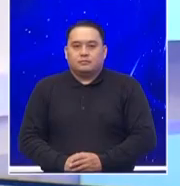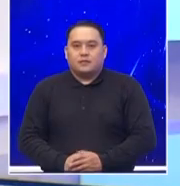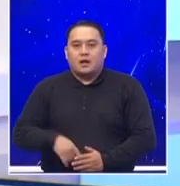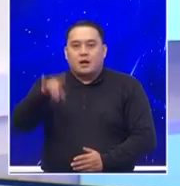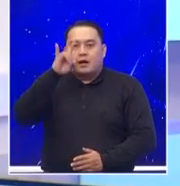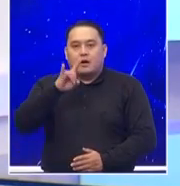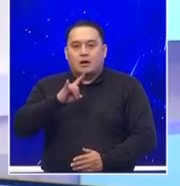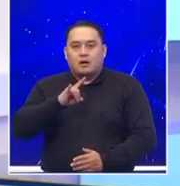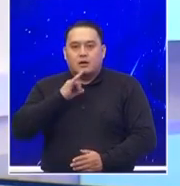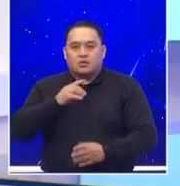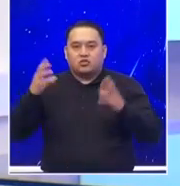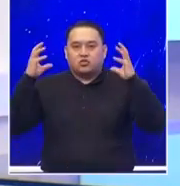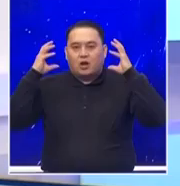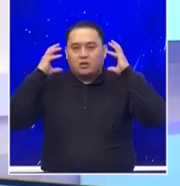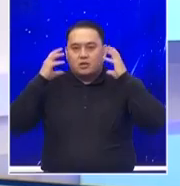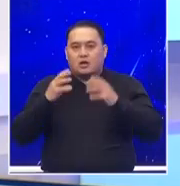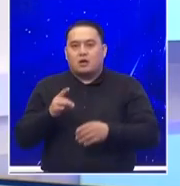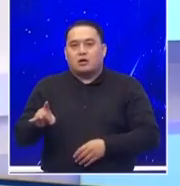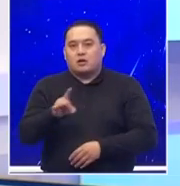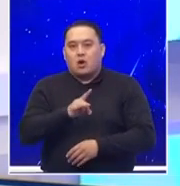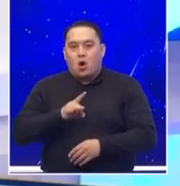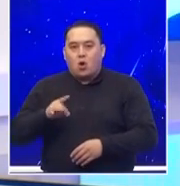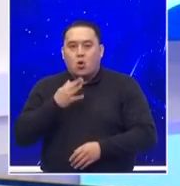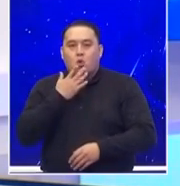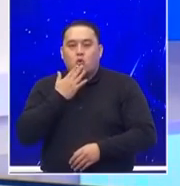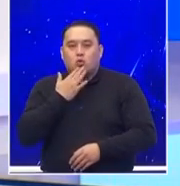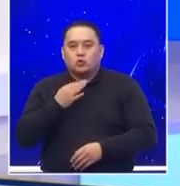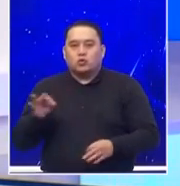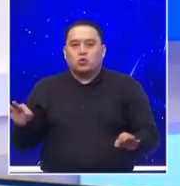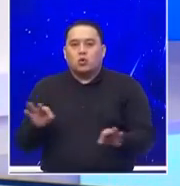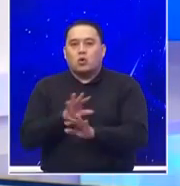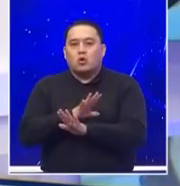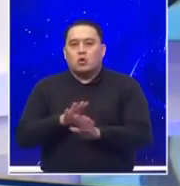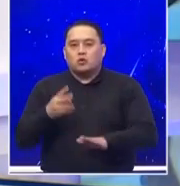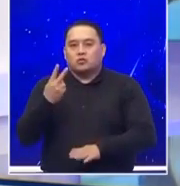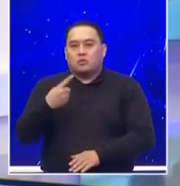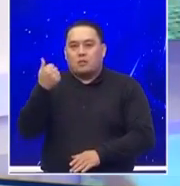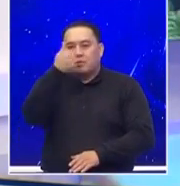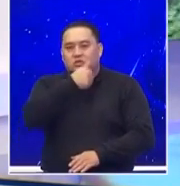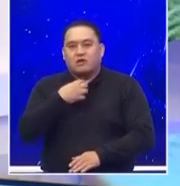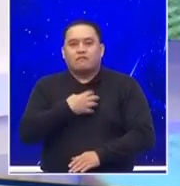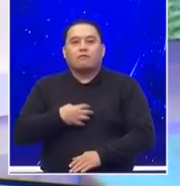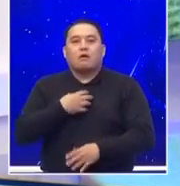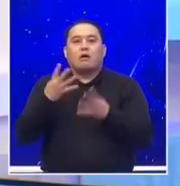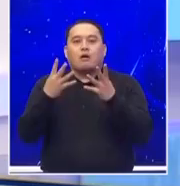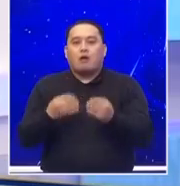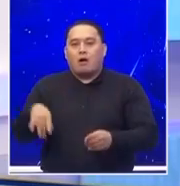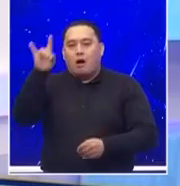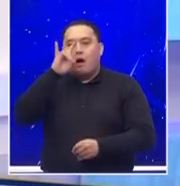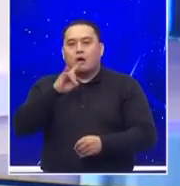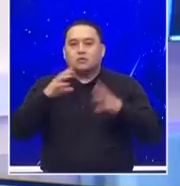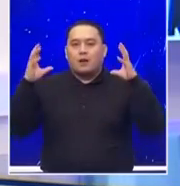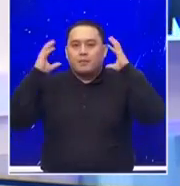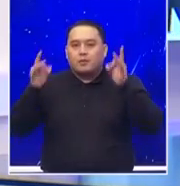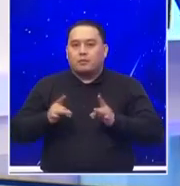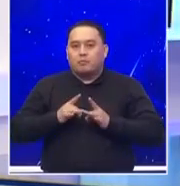Қазақ Шалқар радиолары Қазақтың рухани тірегі ұлт үні. 2021 айтулы жыл. Қазақ радиосының ғасырлық